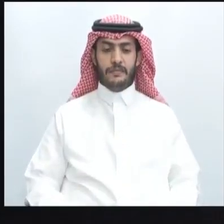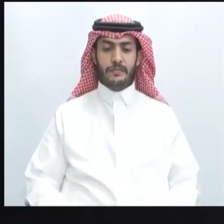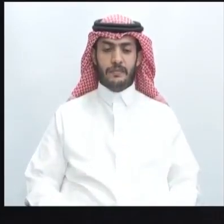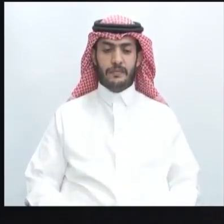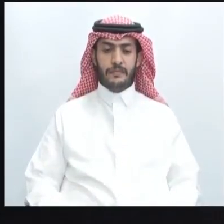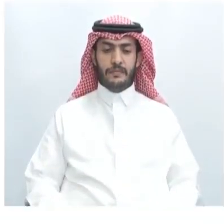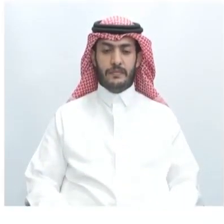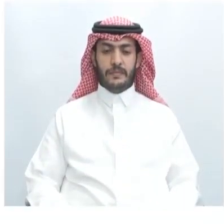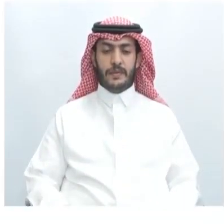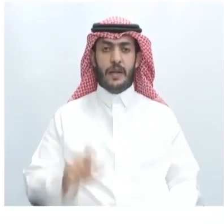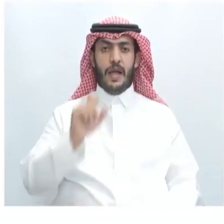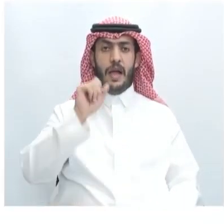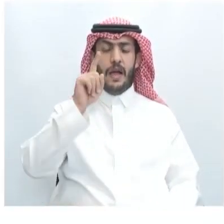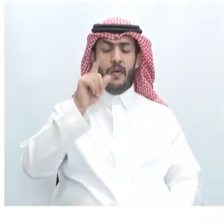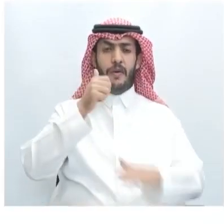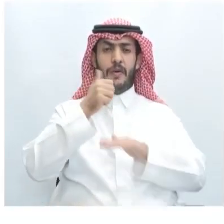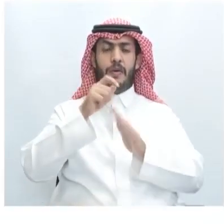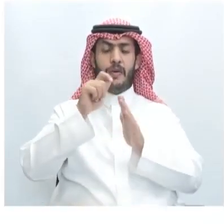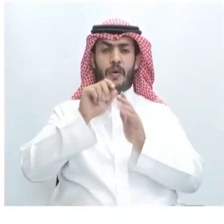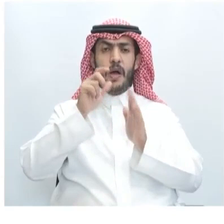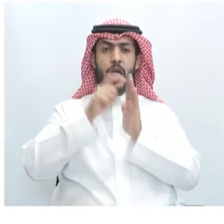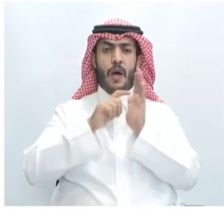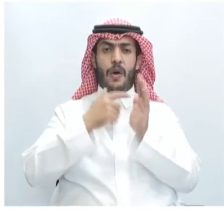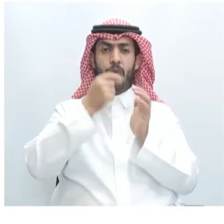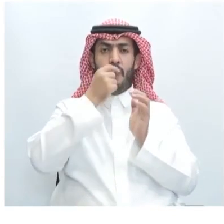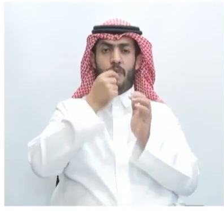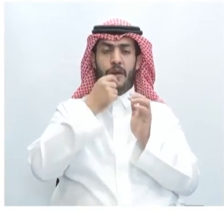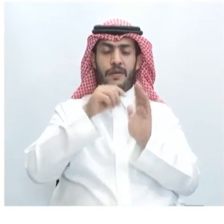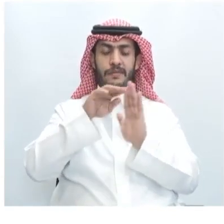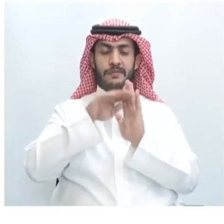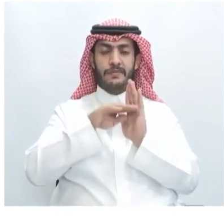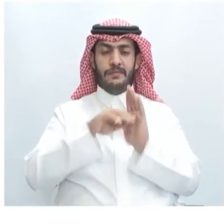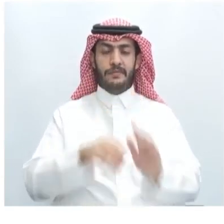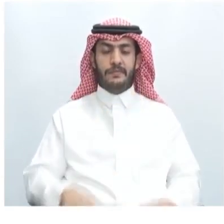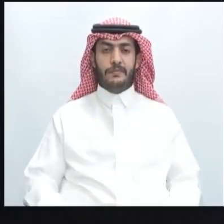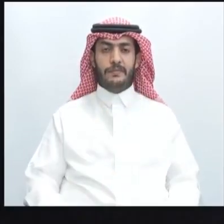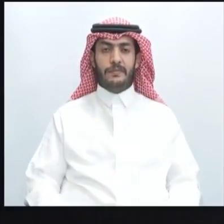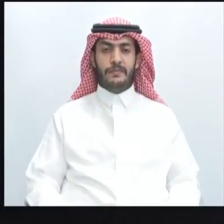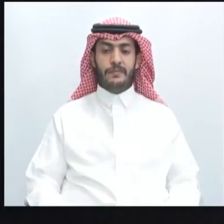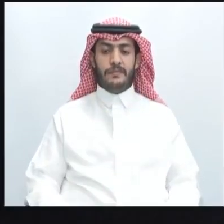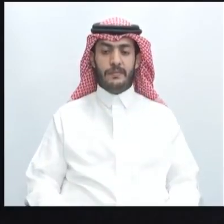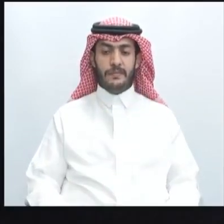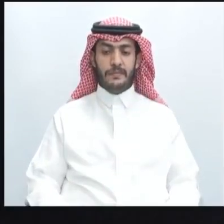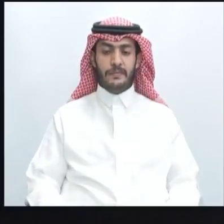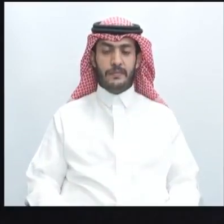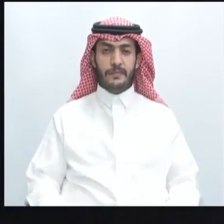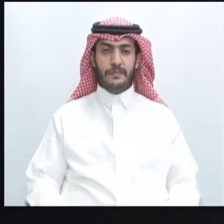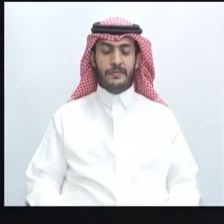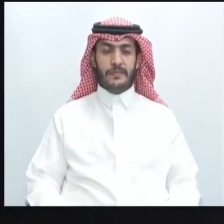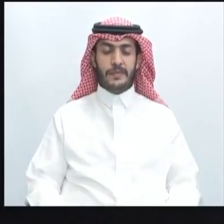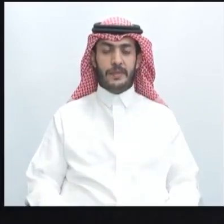احسنتم القران الكريم ما هو المصدر لجميع القوانين الاسلاميه نقول